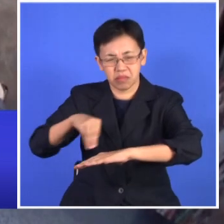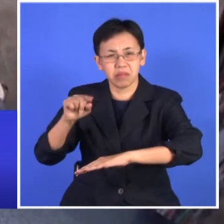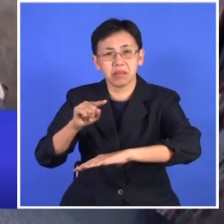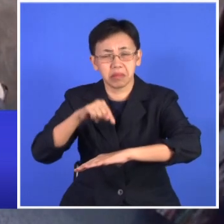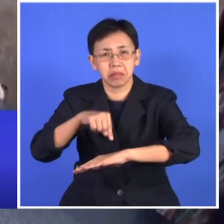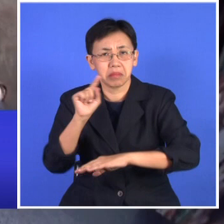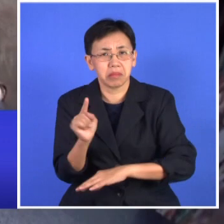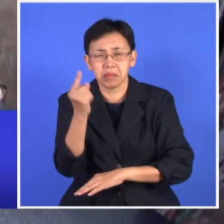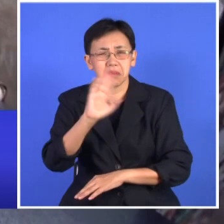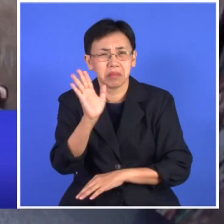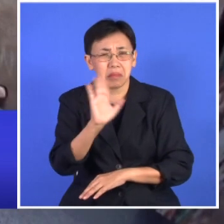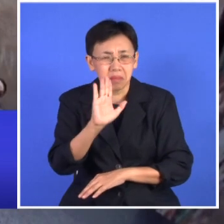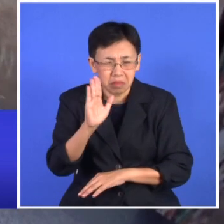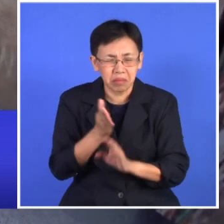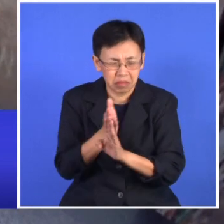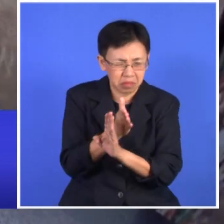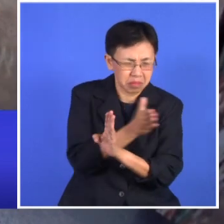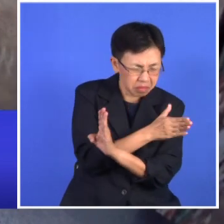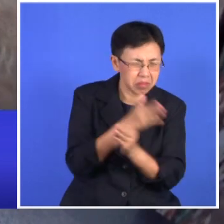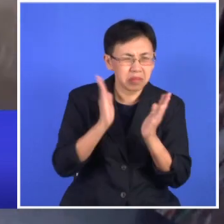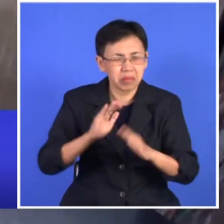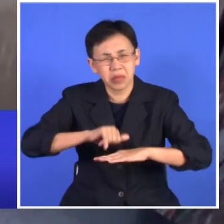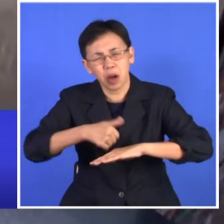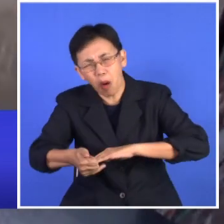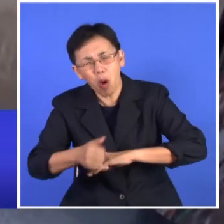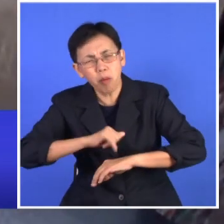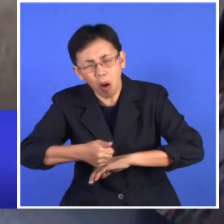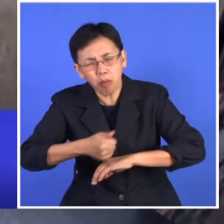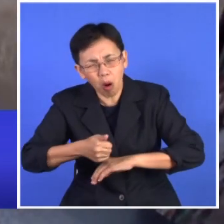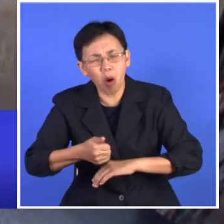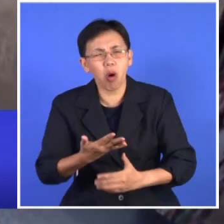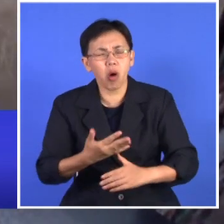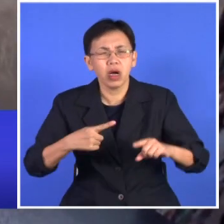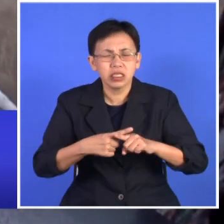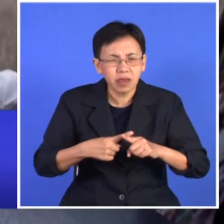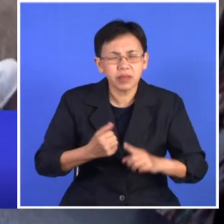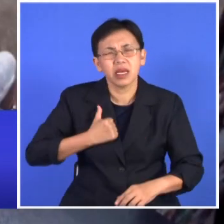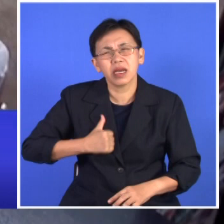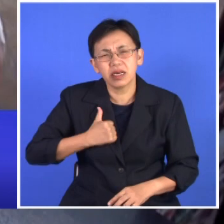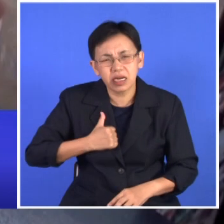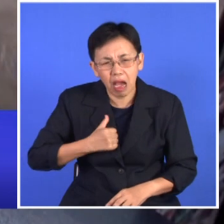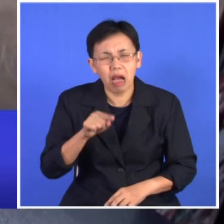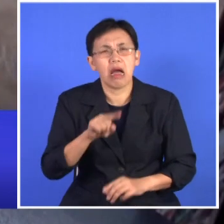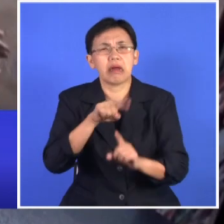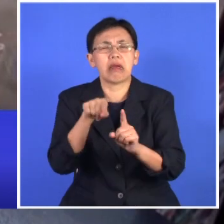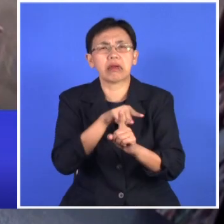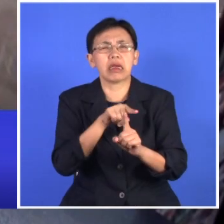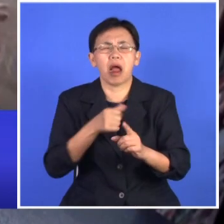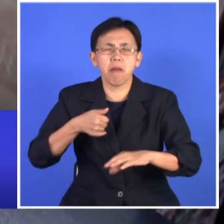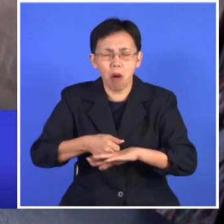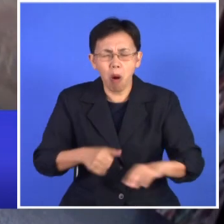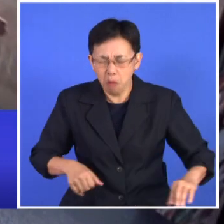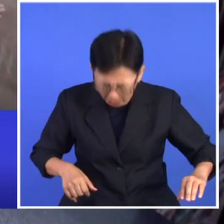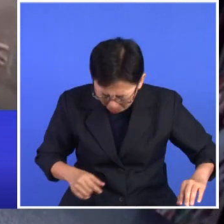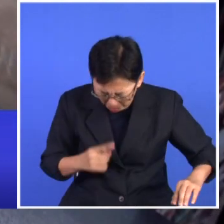แรกก่อนหน้านี้อีกตั้งหลายรายนะคะก็บาดเจ็บแคนาดาก็เอยอันนี้ล่าสุดเป็นชาวอังกฤษอือย้อน